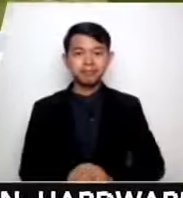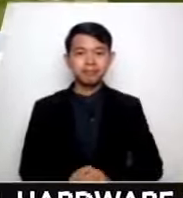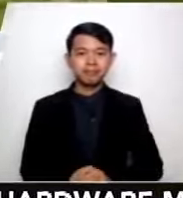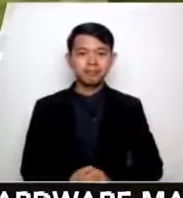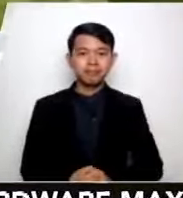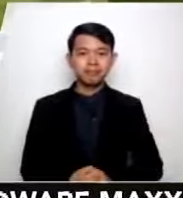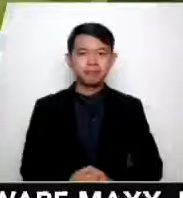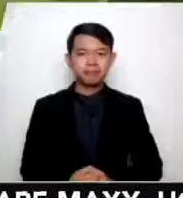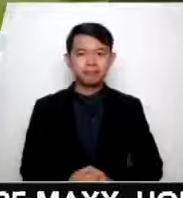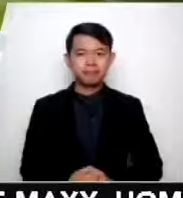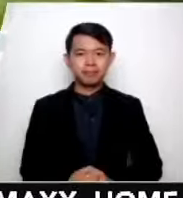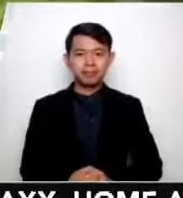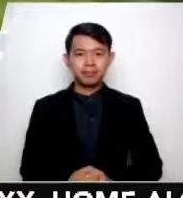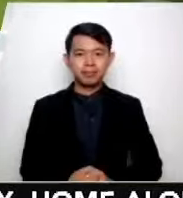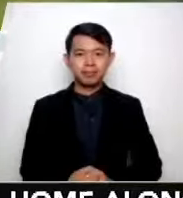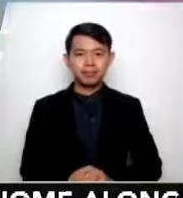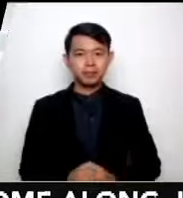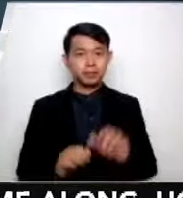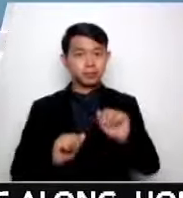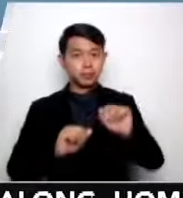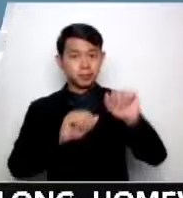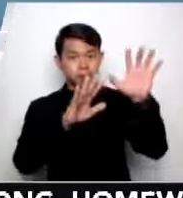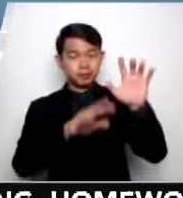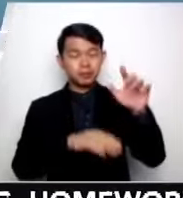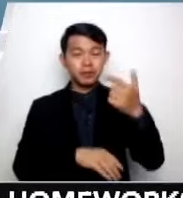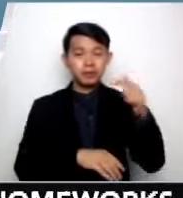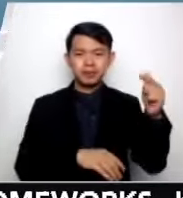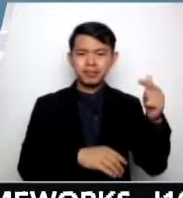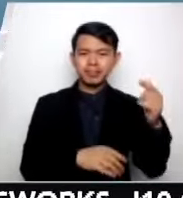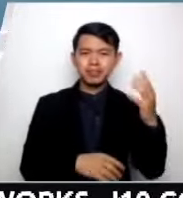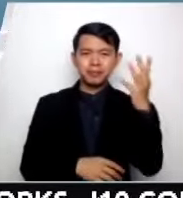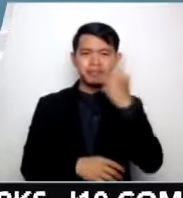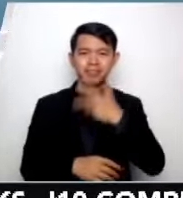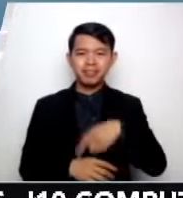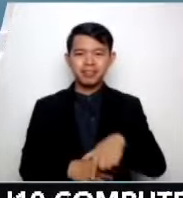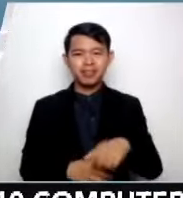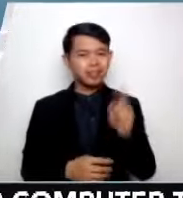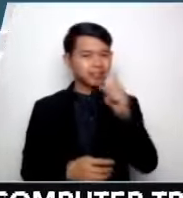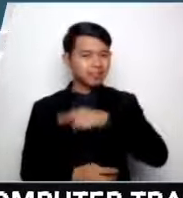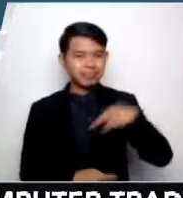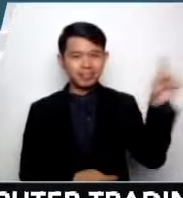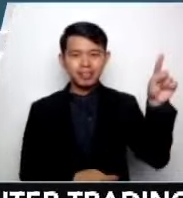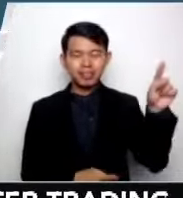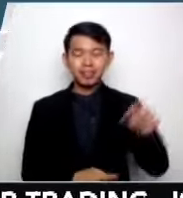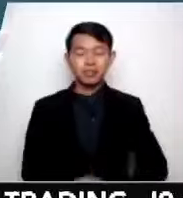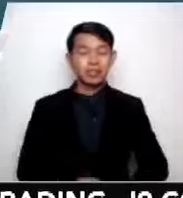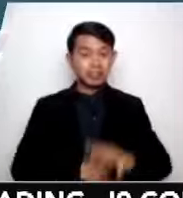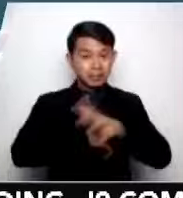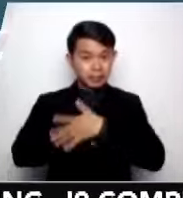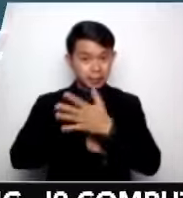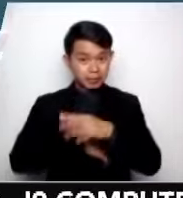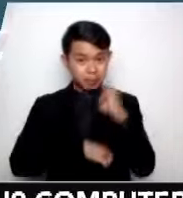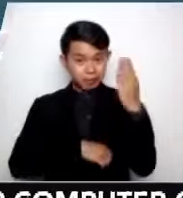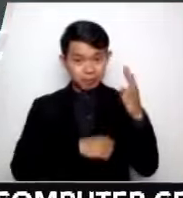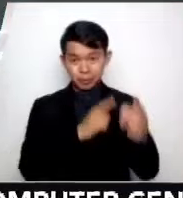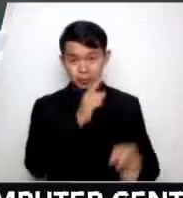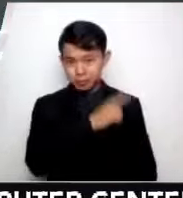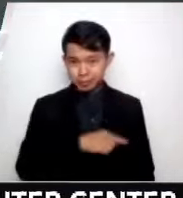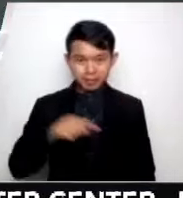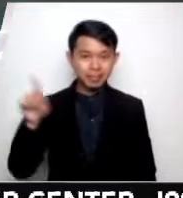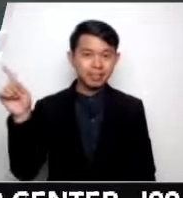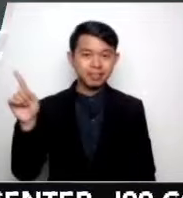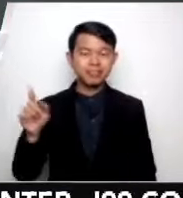Berdeng kabundukan, check. Asul na karagatan, check. Kaya sa mga mahilig mag-joyride,